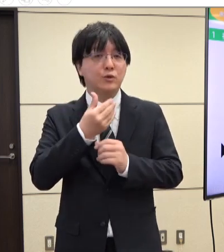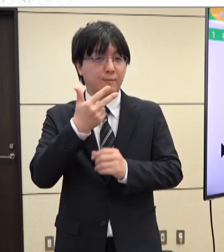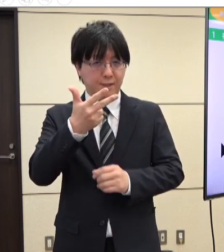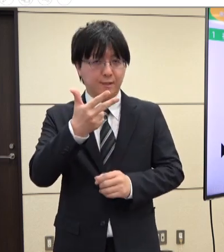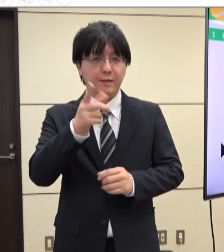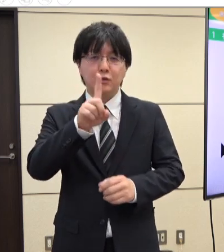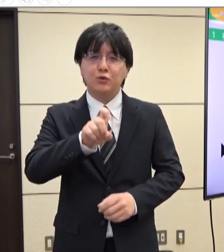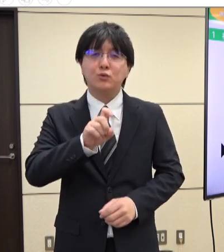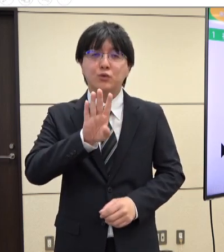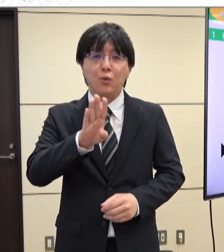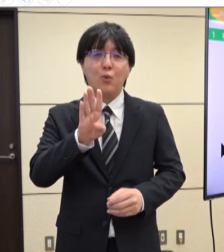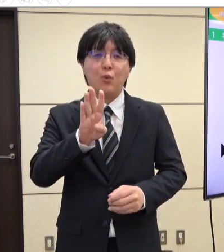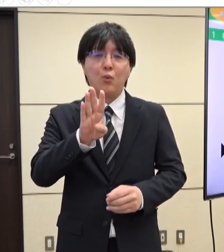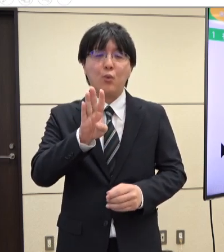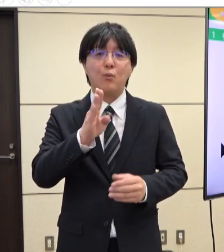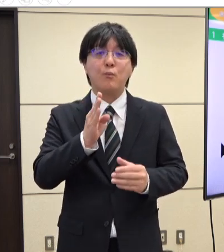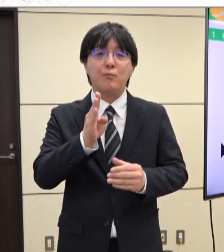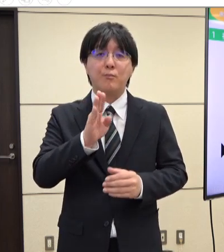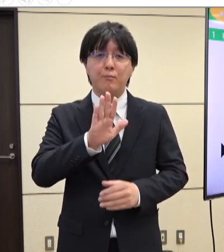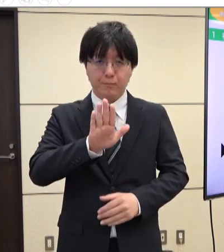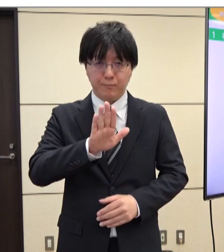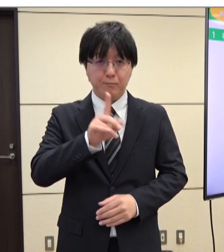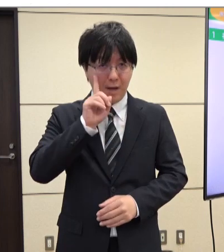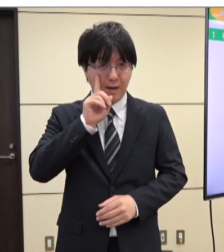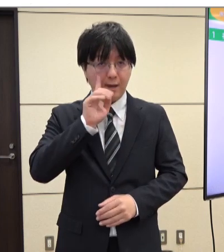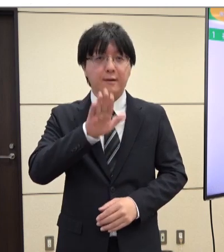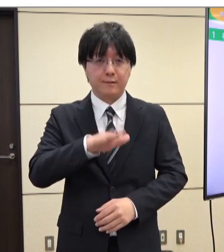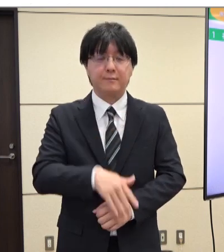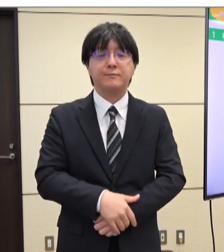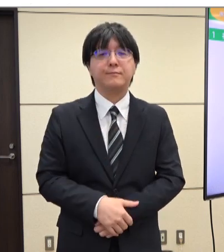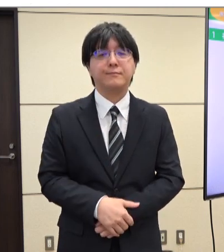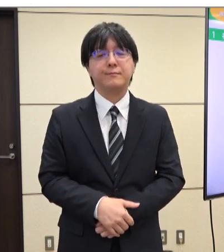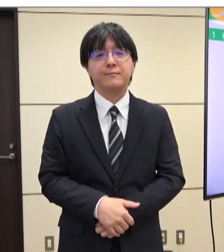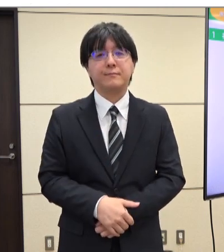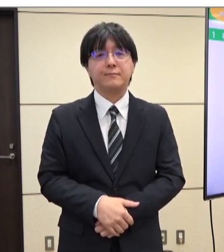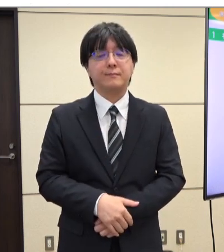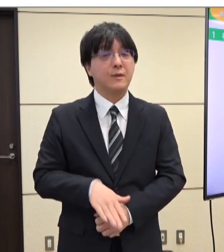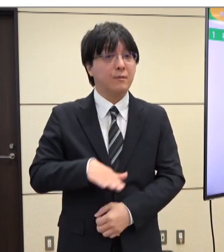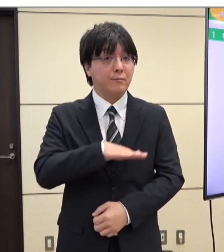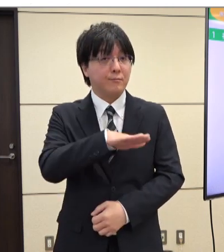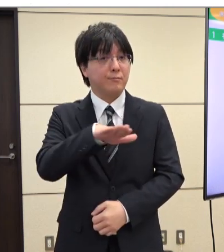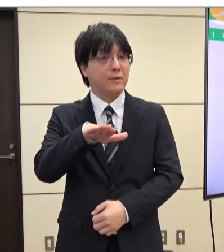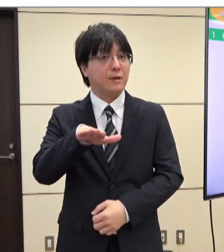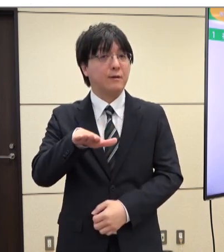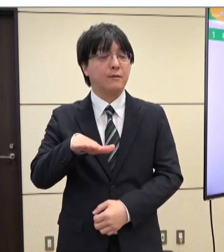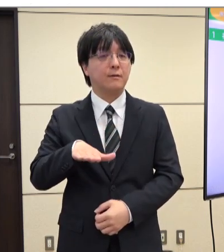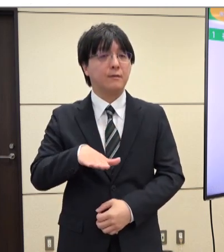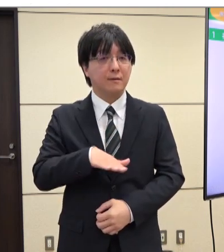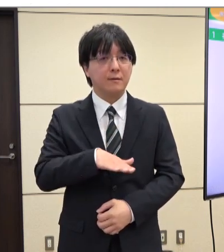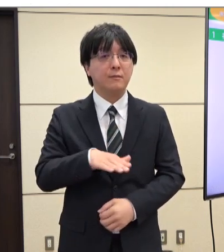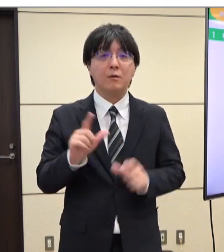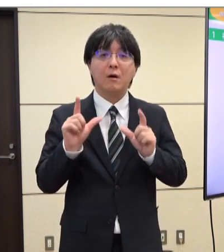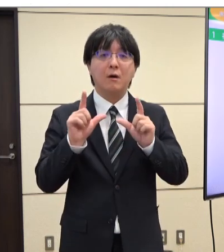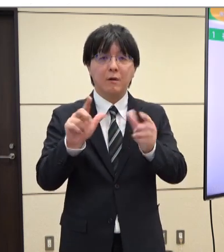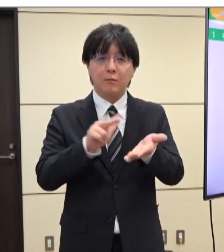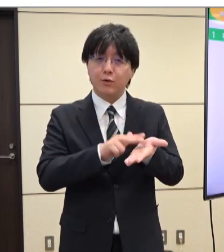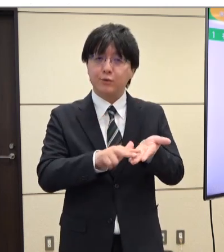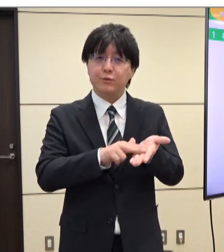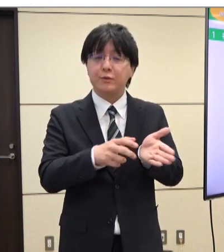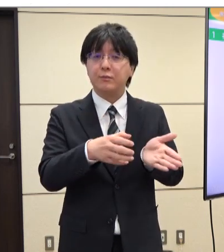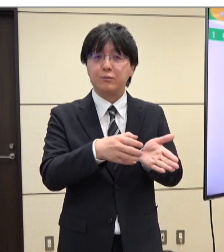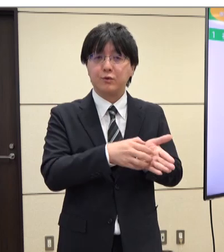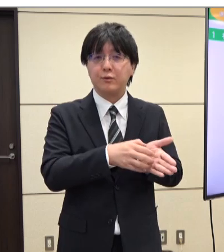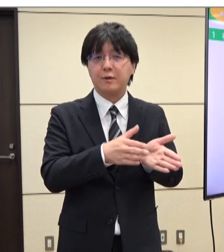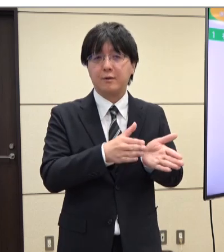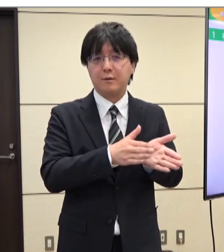14番目という形になっているわけであります。で、ちなみにですね、皆さん の, 発表資料の方には書いてあるかと思い